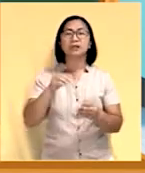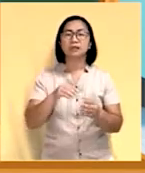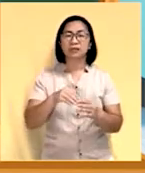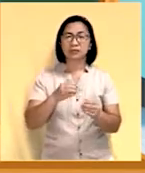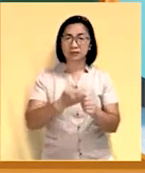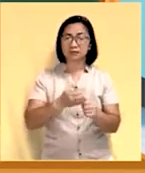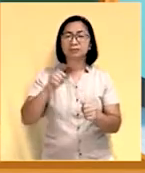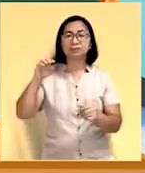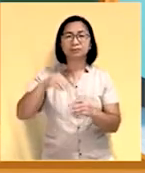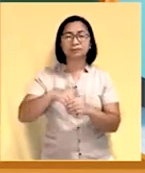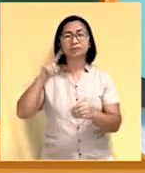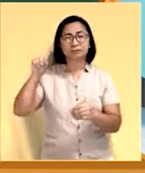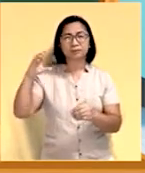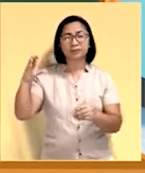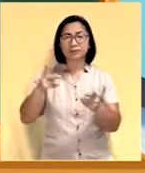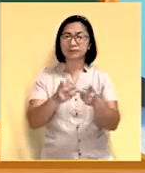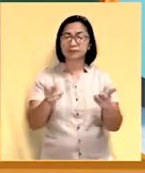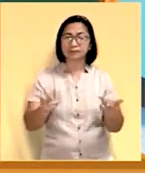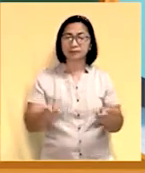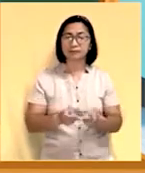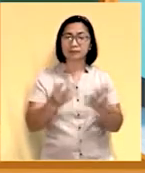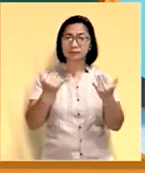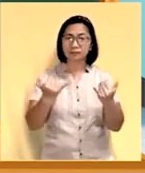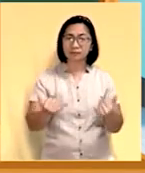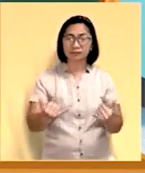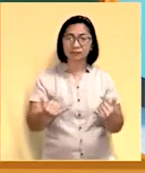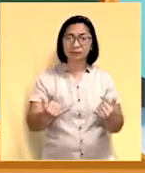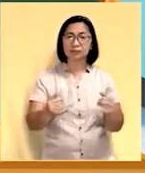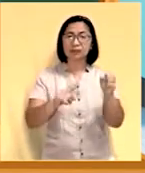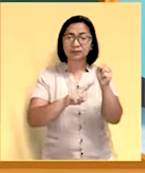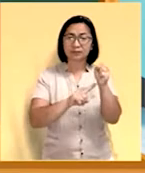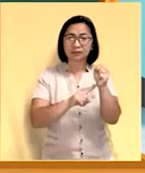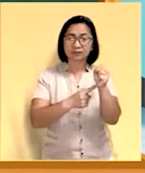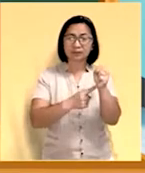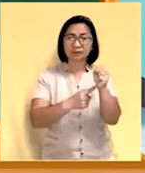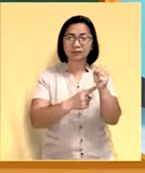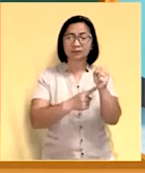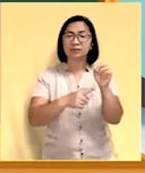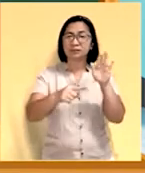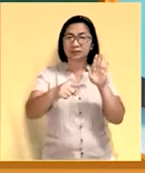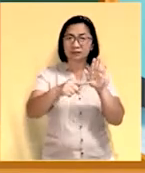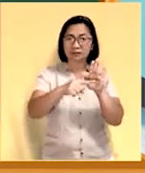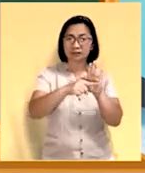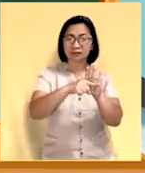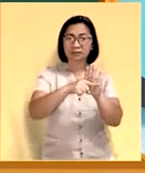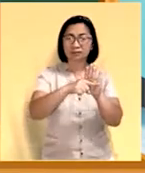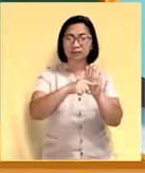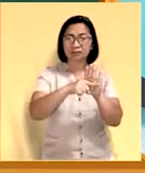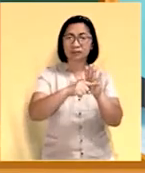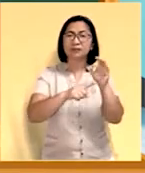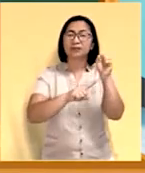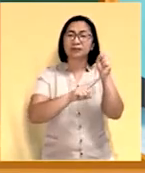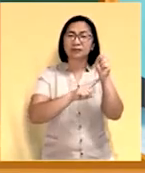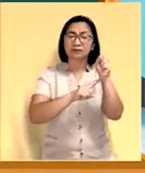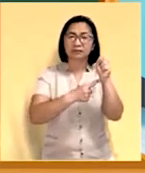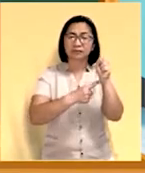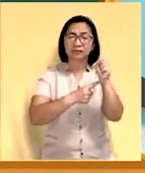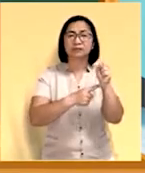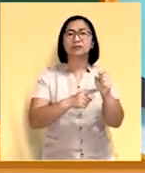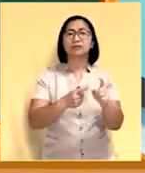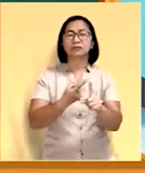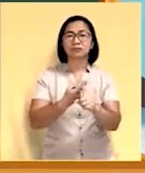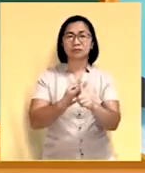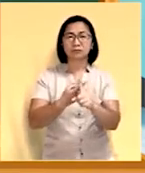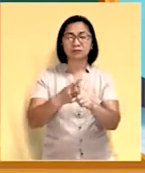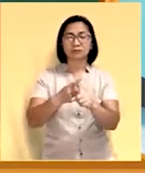place. Ngayon, maaari na nating simulan ang pag-subtract. Umpisa nito mula